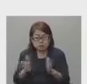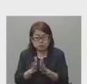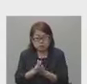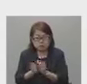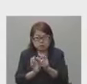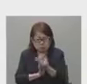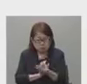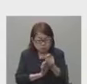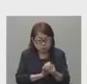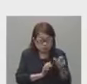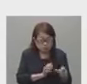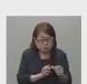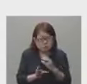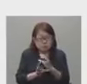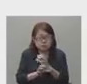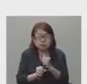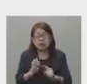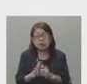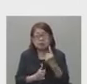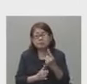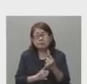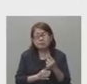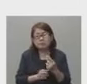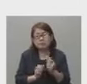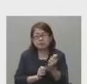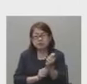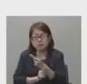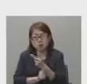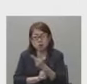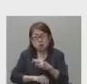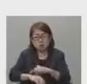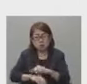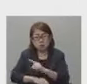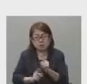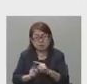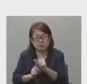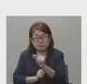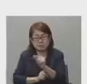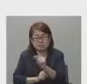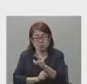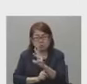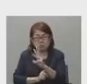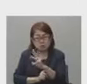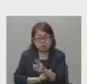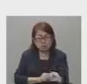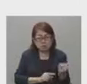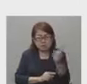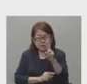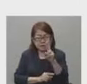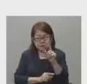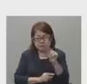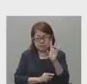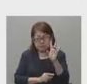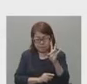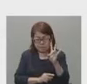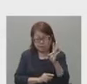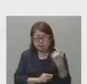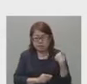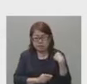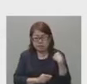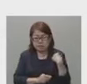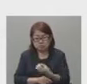ในกรณีนี้เป็นรายงานตั้งแต่ตี2ของวันที่26ถึงเวลาเที่ยงของวันที่27มีคอมเมนต์อ